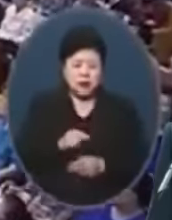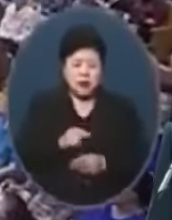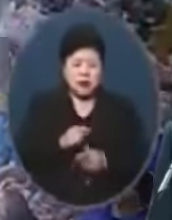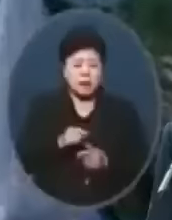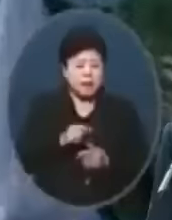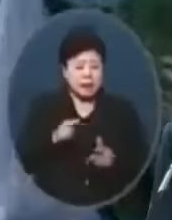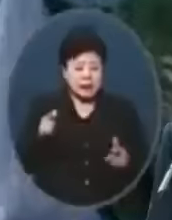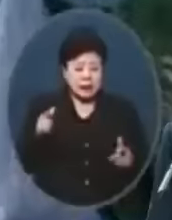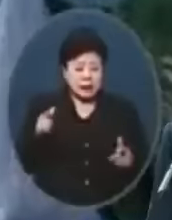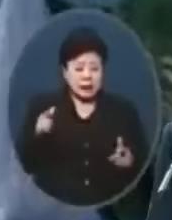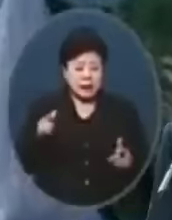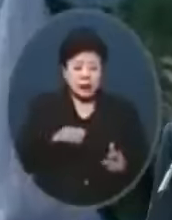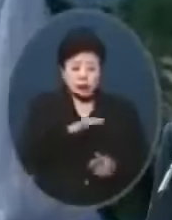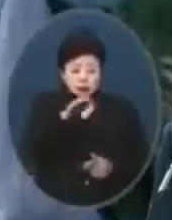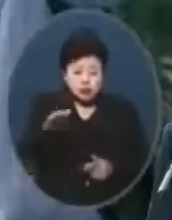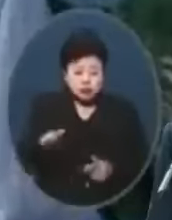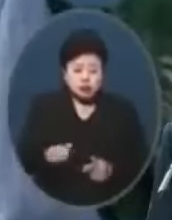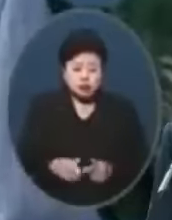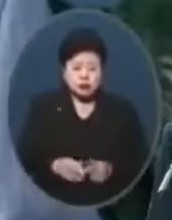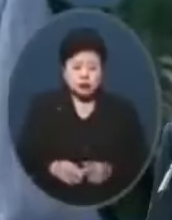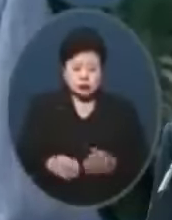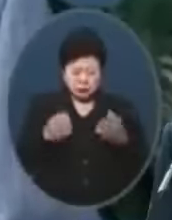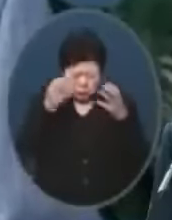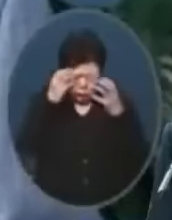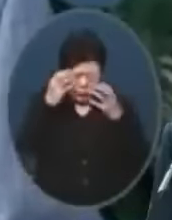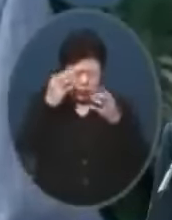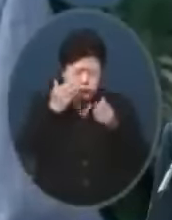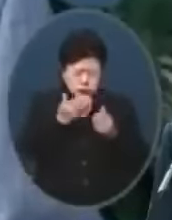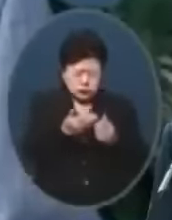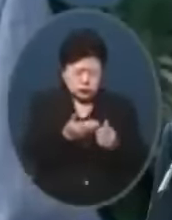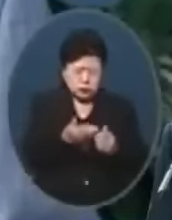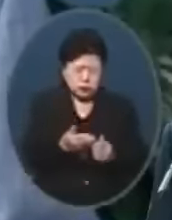본심이 우리를 시련과 고난당해서